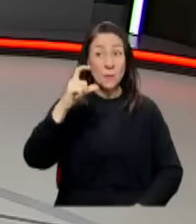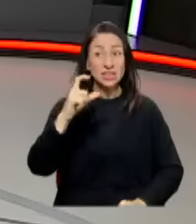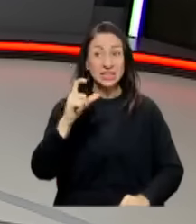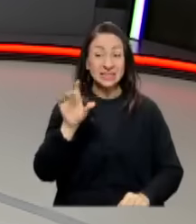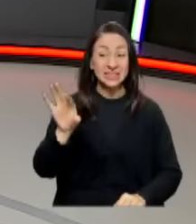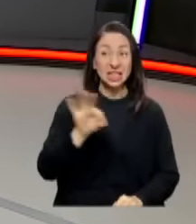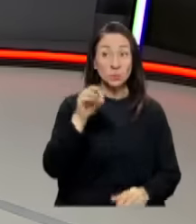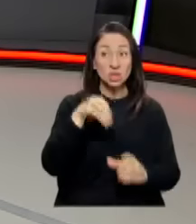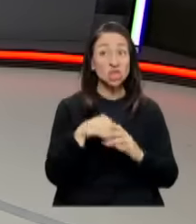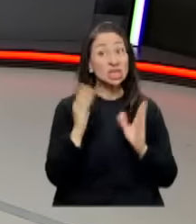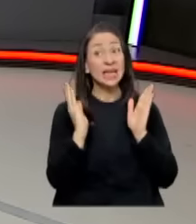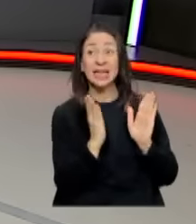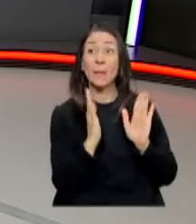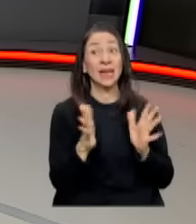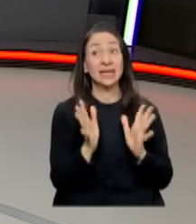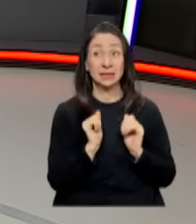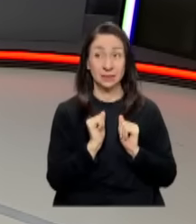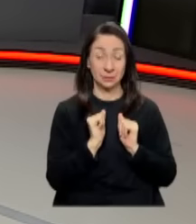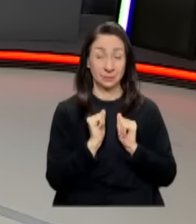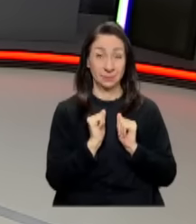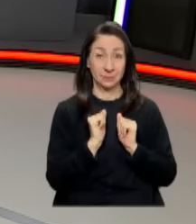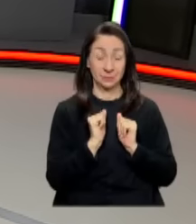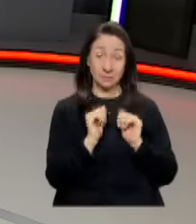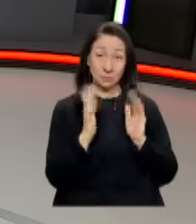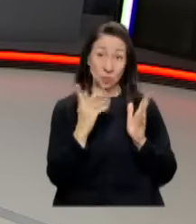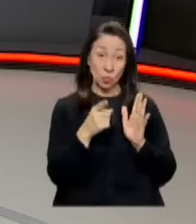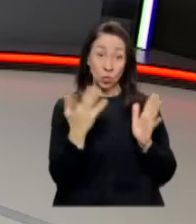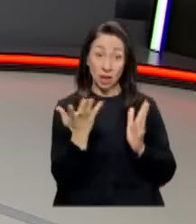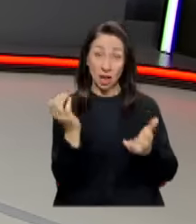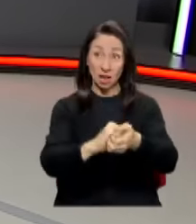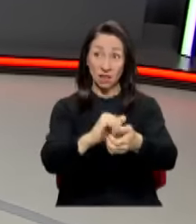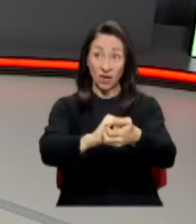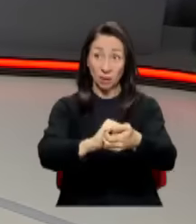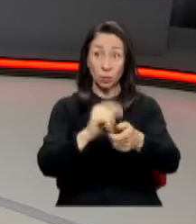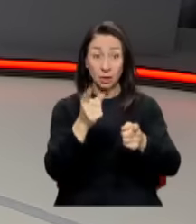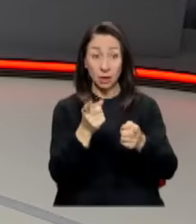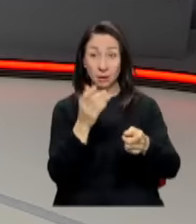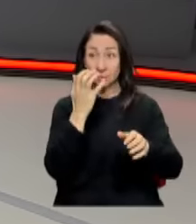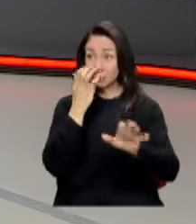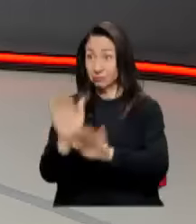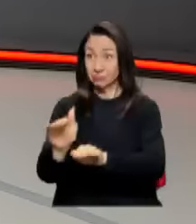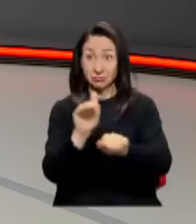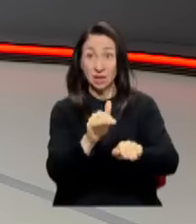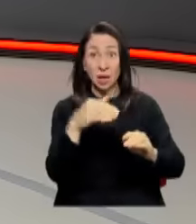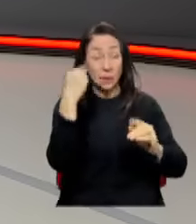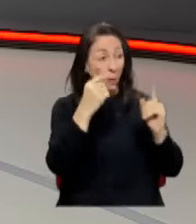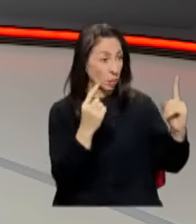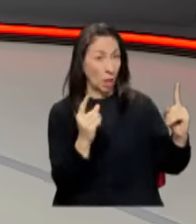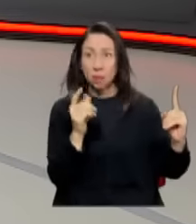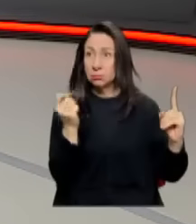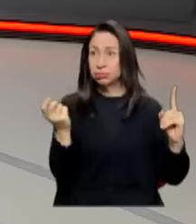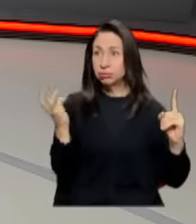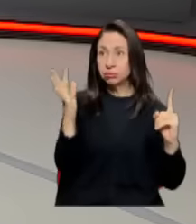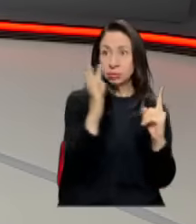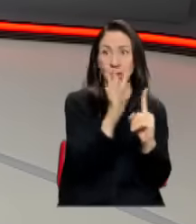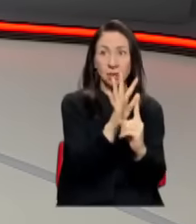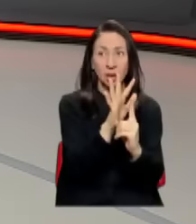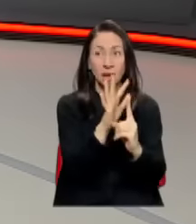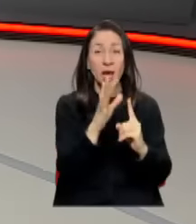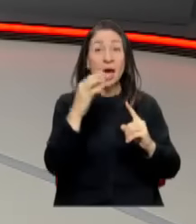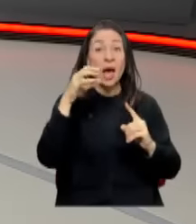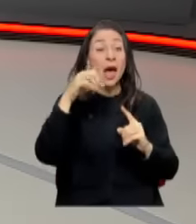çıkartmak için de gidebilir. Yani bu kadar ittifak, bu kadar yatırım İmamoğlu karşısında İmamoğlu'nu Erdoğan'a